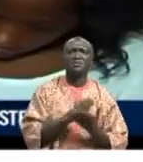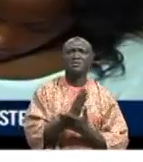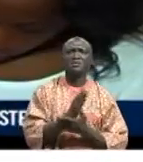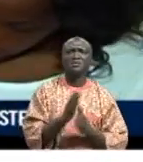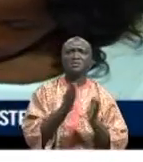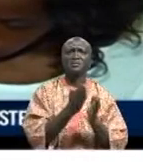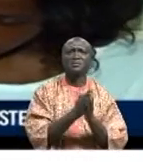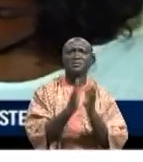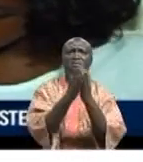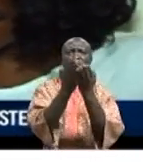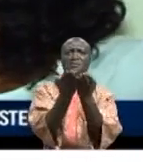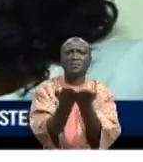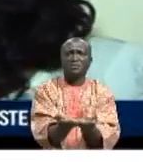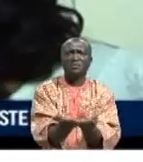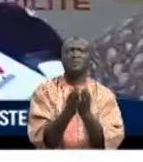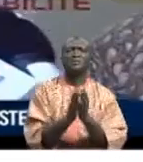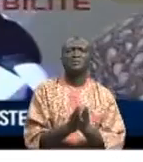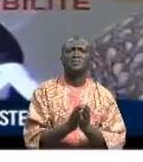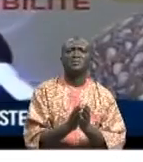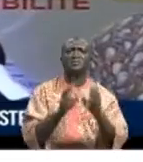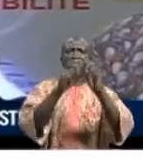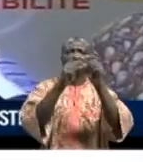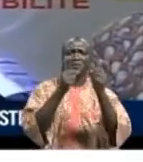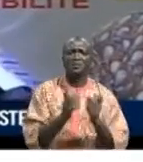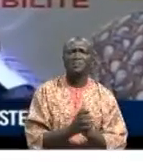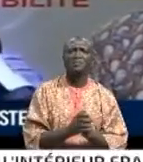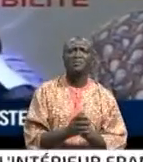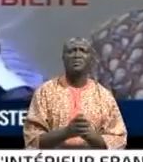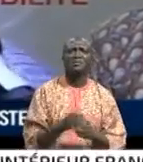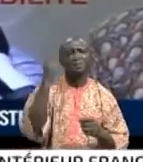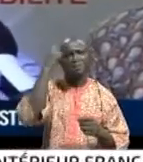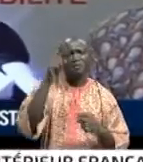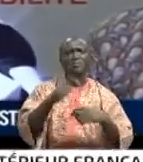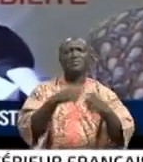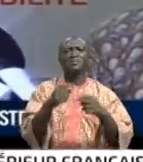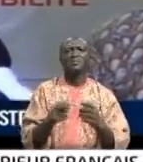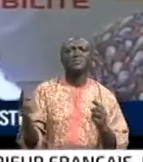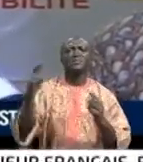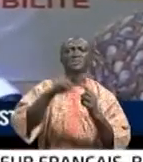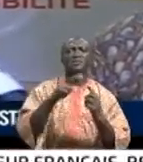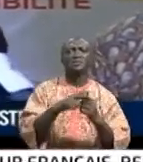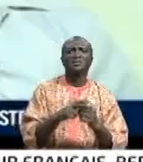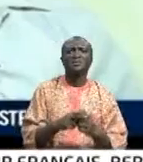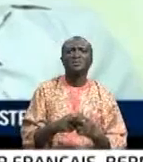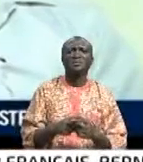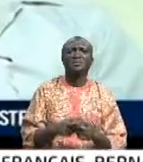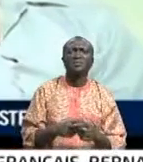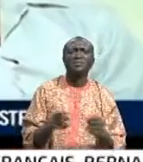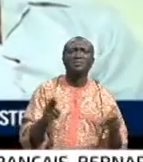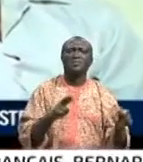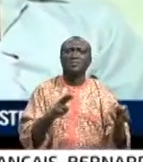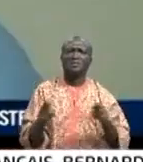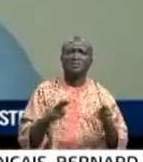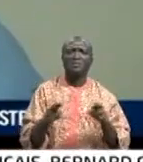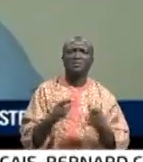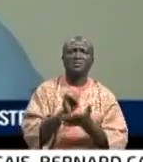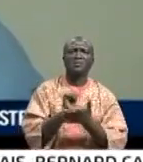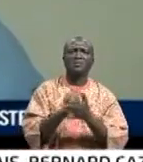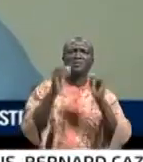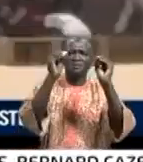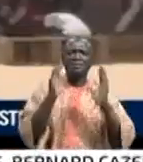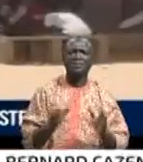bilan les contraintes qu'ils ont pour aller vers la réalisation justement de cet objectif par ailleurs ces enseignants veulent